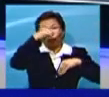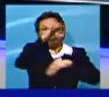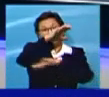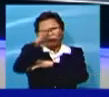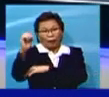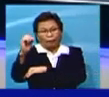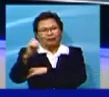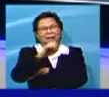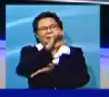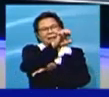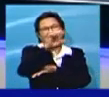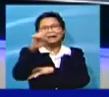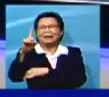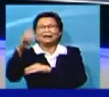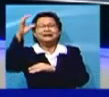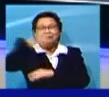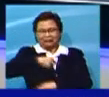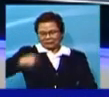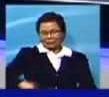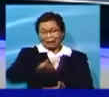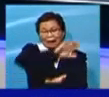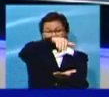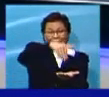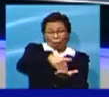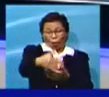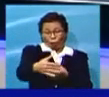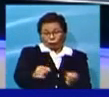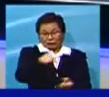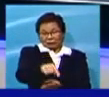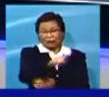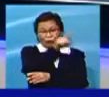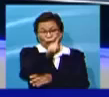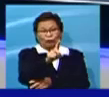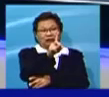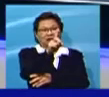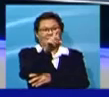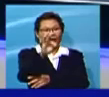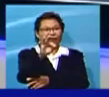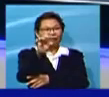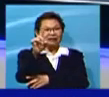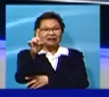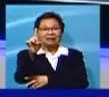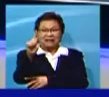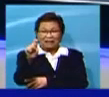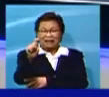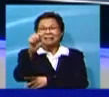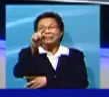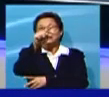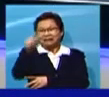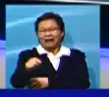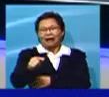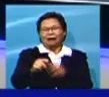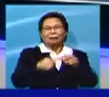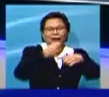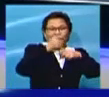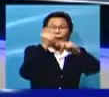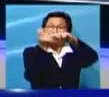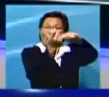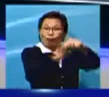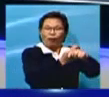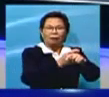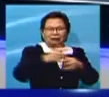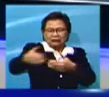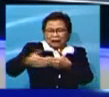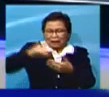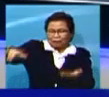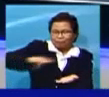syarikat-syarikat e-dagang China. Hub ini akan menjadi sebahagian daripada zon DFDZ dan akan dibangunkan berdekatan lapangan terbang